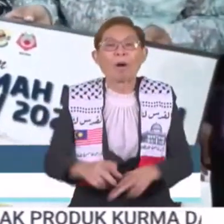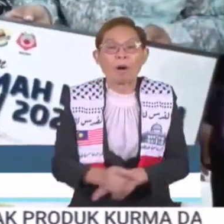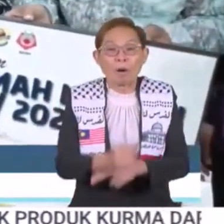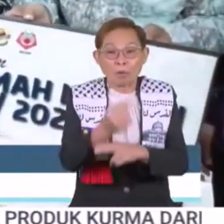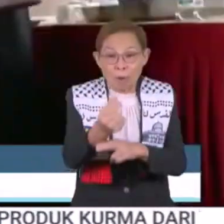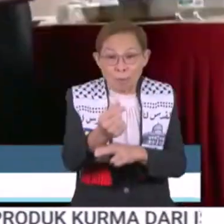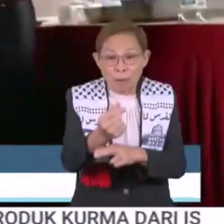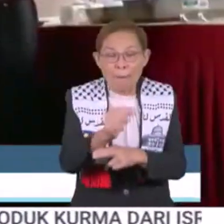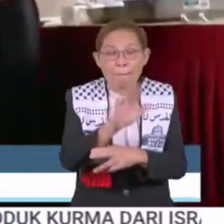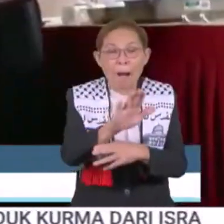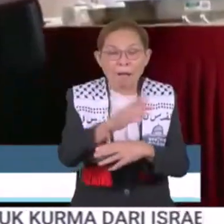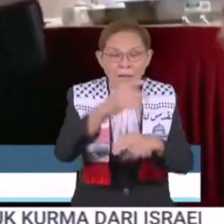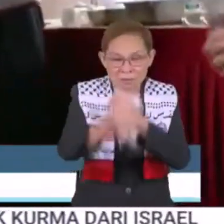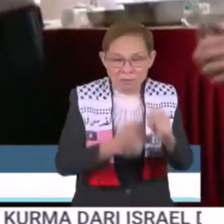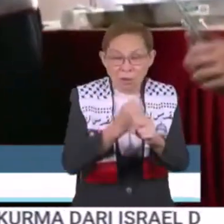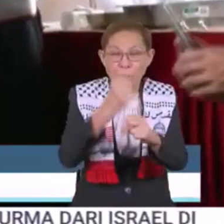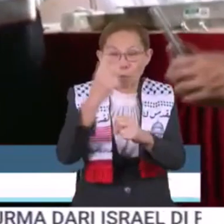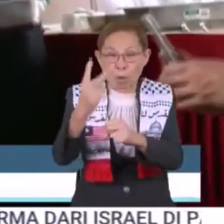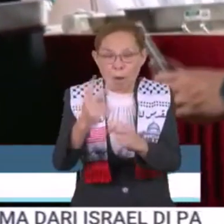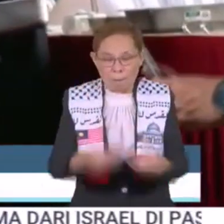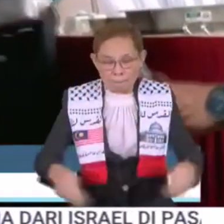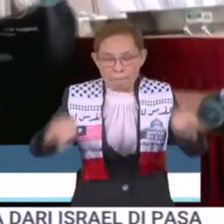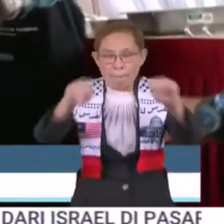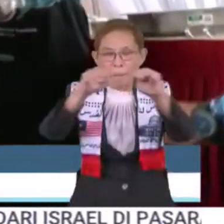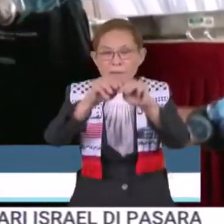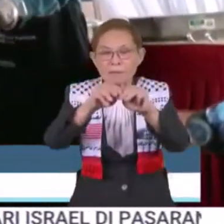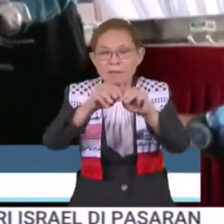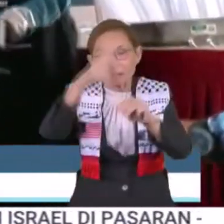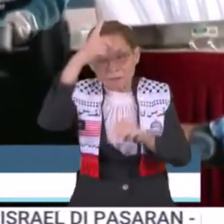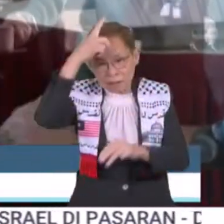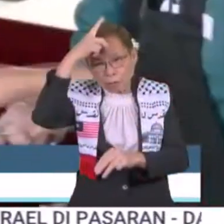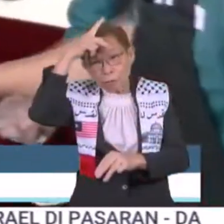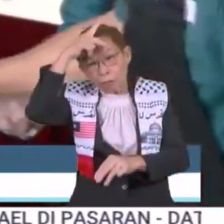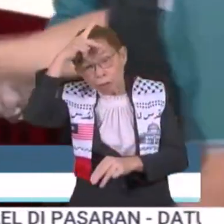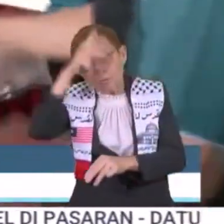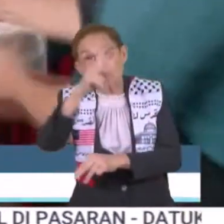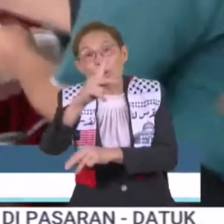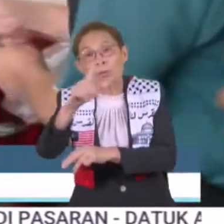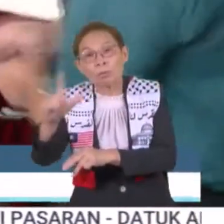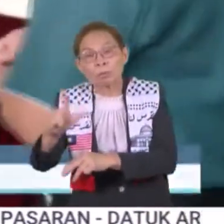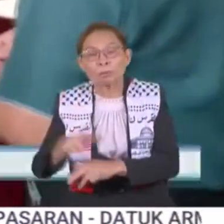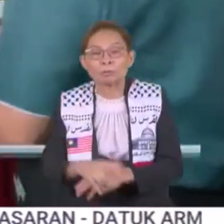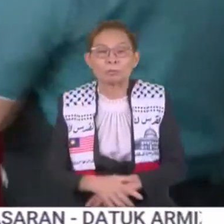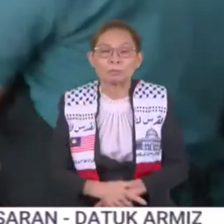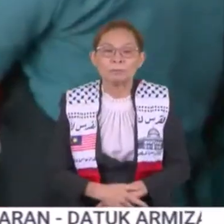Madani yang memasuki tahun kedua di Masjid Al-Akram, Datuk Keramat, Kuala Lumpur.